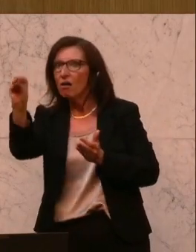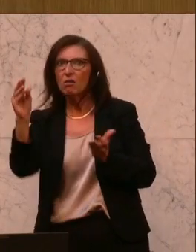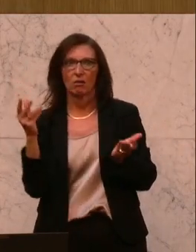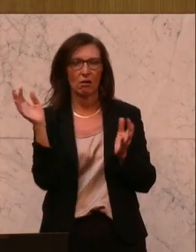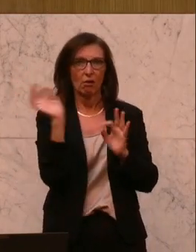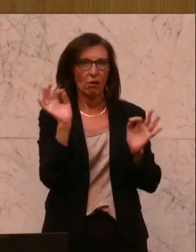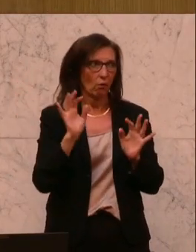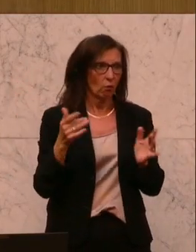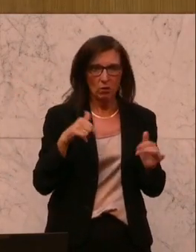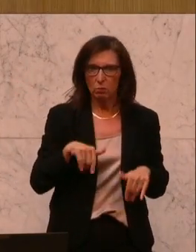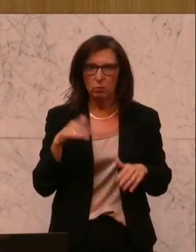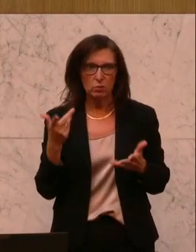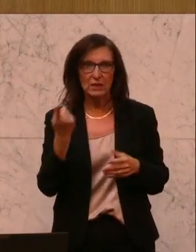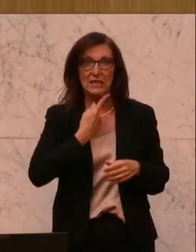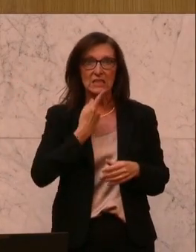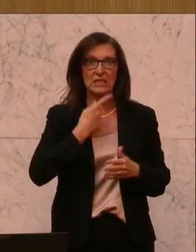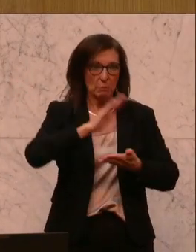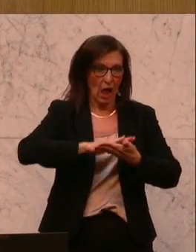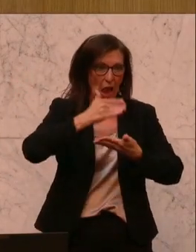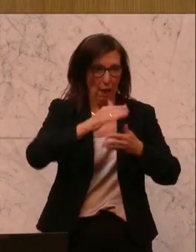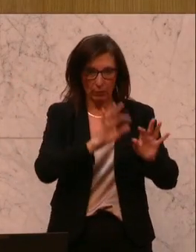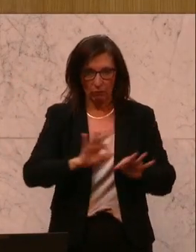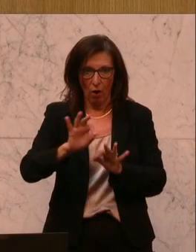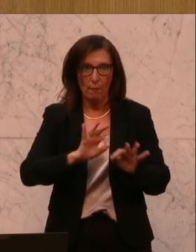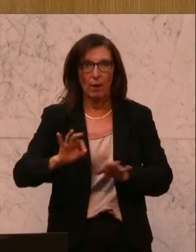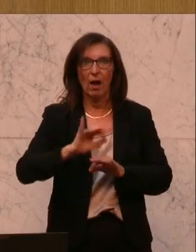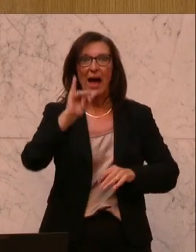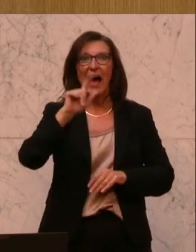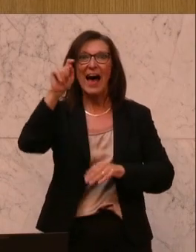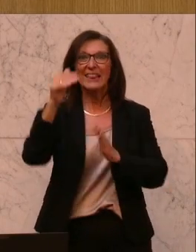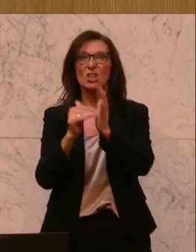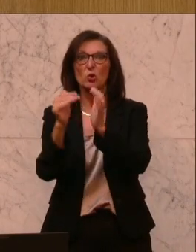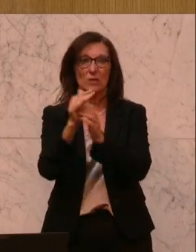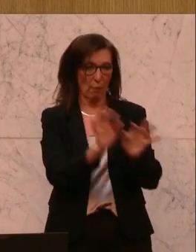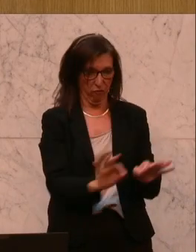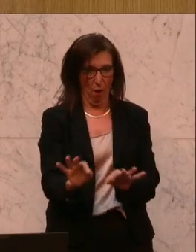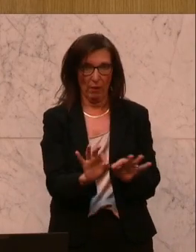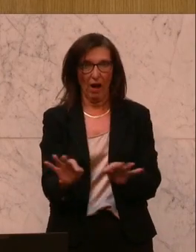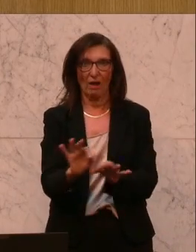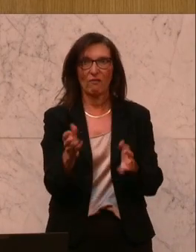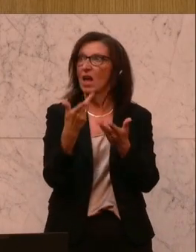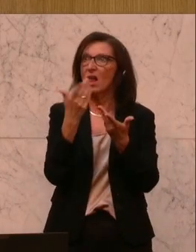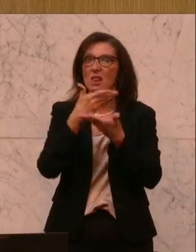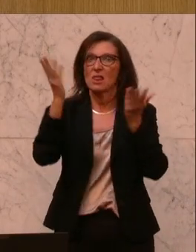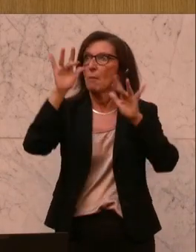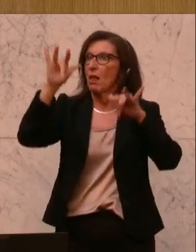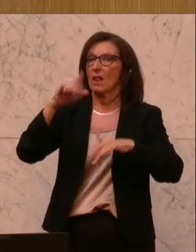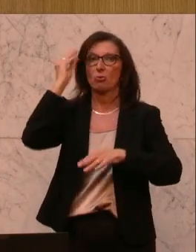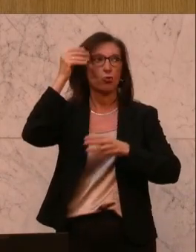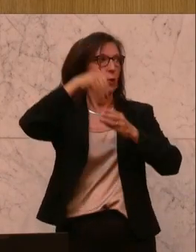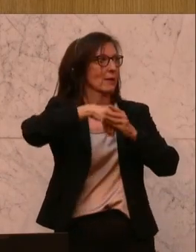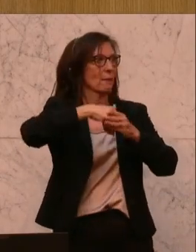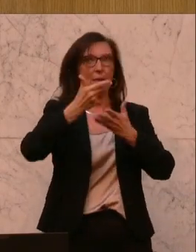damit beschäftigen, dass ich selber mir meinen Laptop herrichte und das IT System herrichte, weil es eigentlich niemanden gibt in der Schule, der das